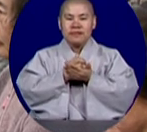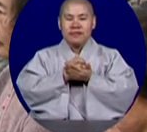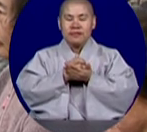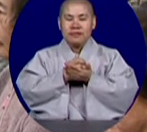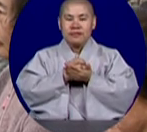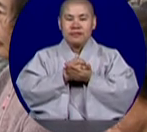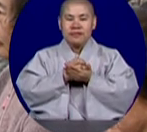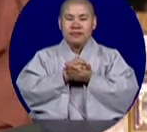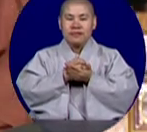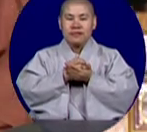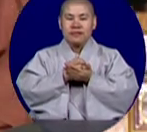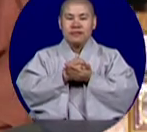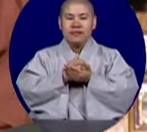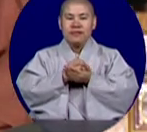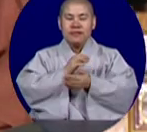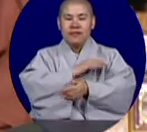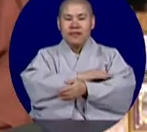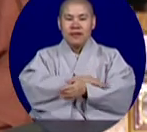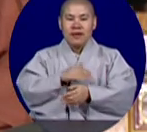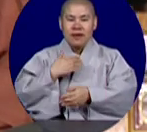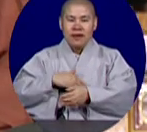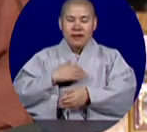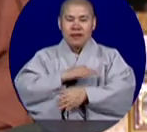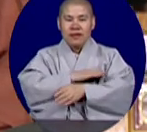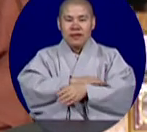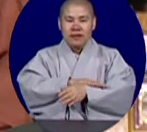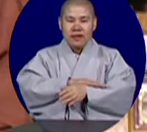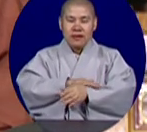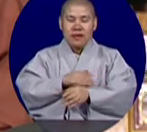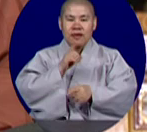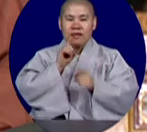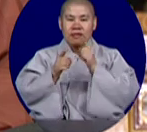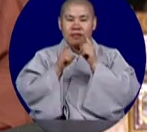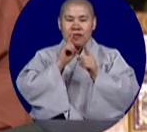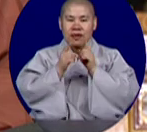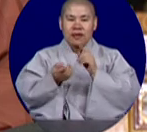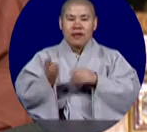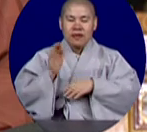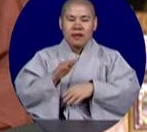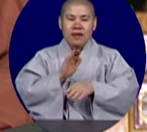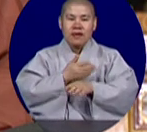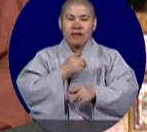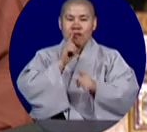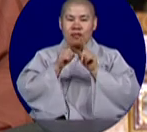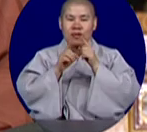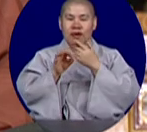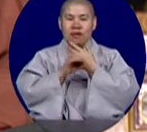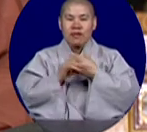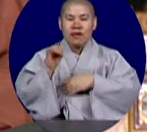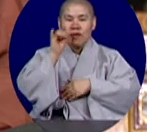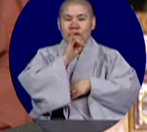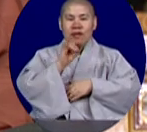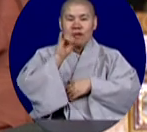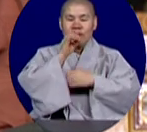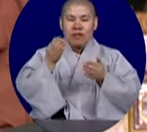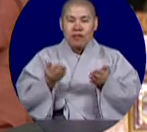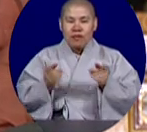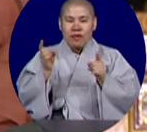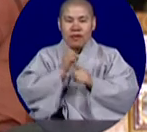그래서 이걸 제대로 알고 제대로 말해야 되는데, 이제 잘못 말하면 이렇게 여우몸을 받기도